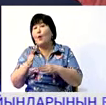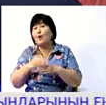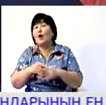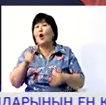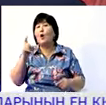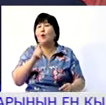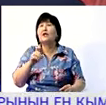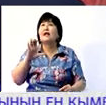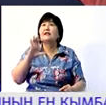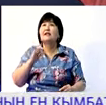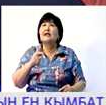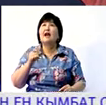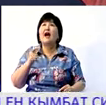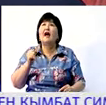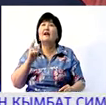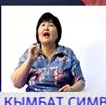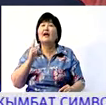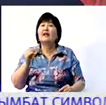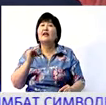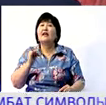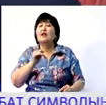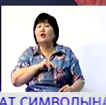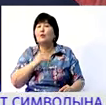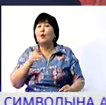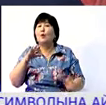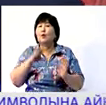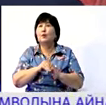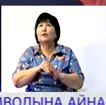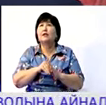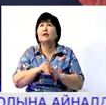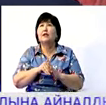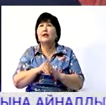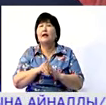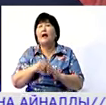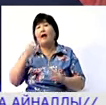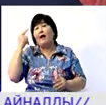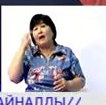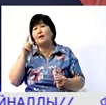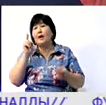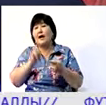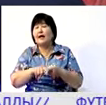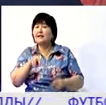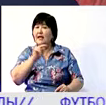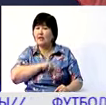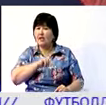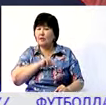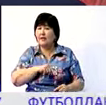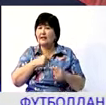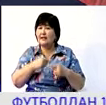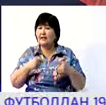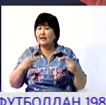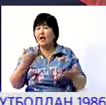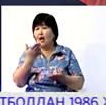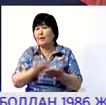Хусамадин Ас-Сығанақи еңбектеріндегі, оның ішінде усул фиқ ғылымына қатысты еңбектеріндегі лингвистикалық